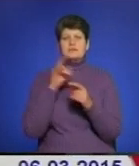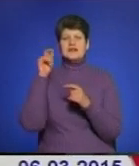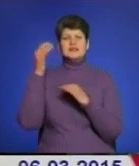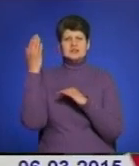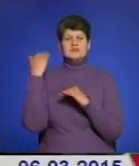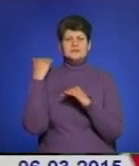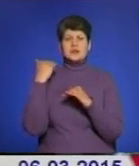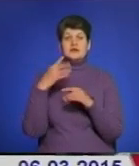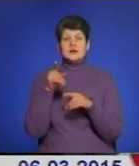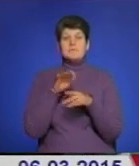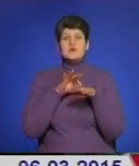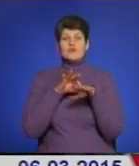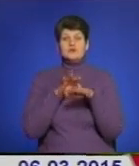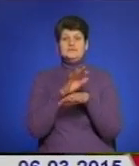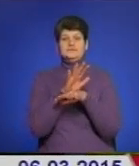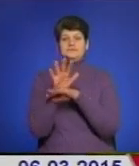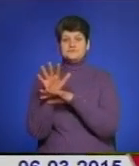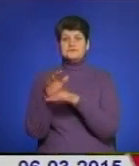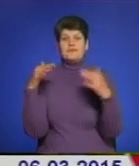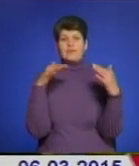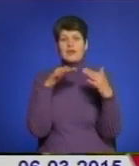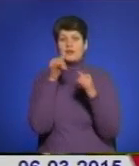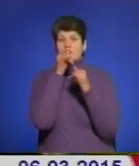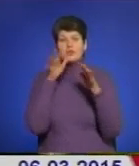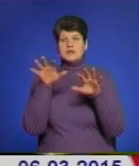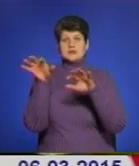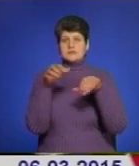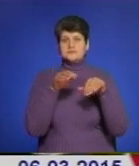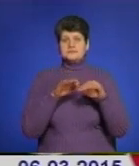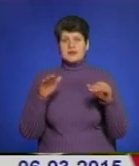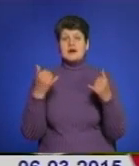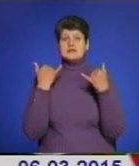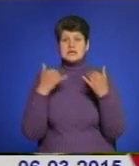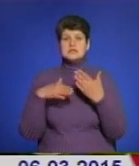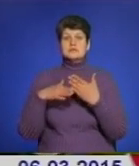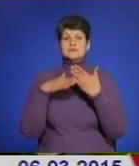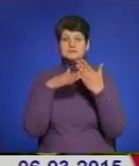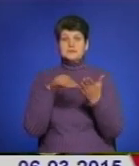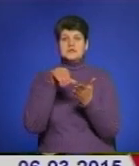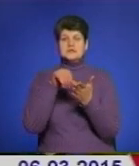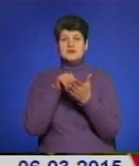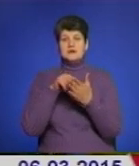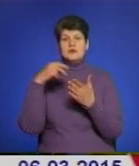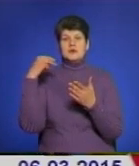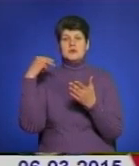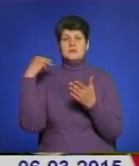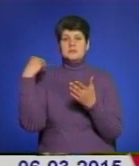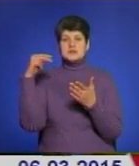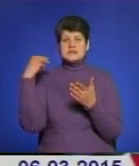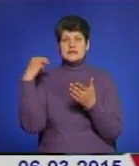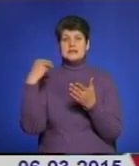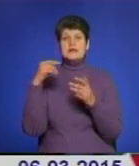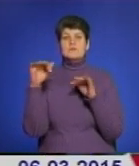там проводилися бойові дії, не було можливості їх евакуювати. І лише зараз, за сприяння представника президента з прав